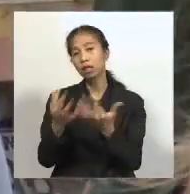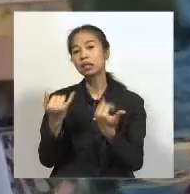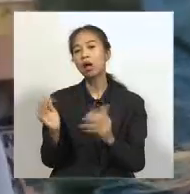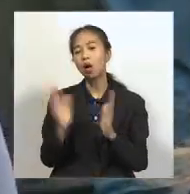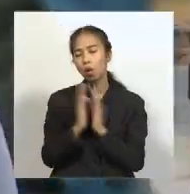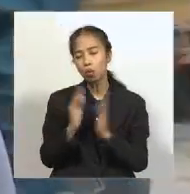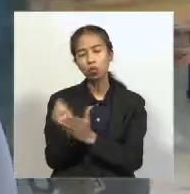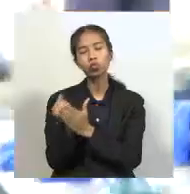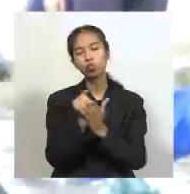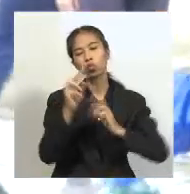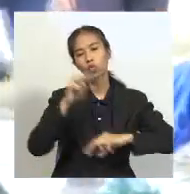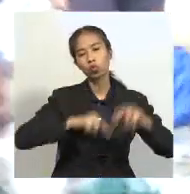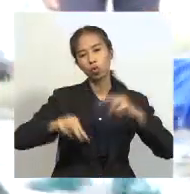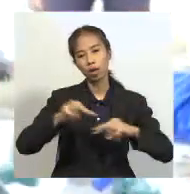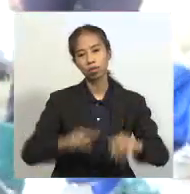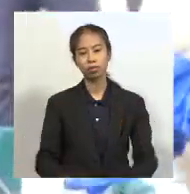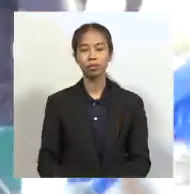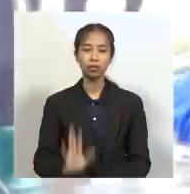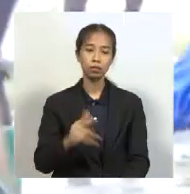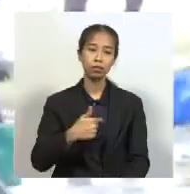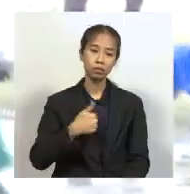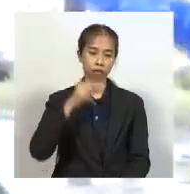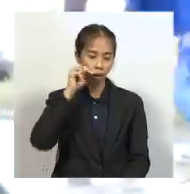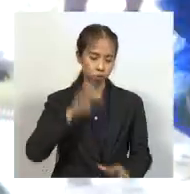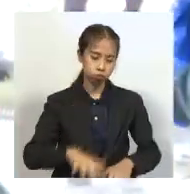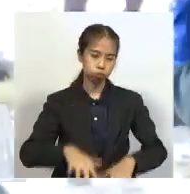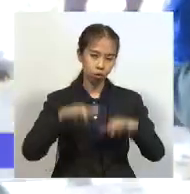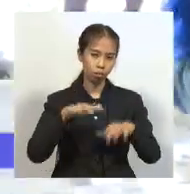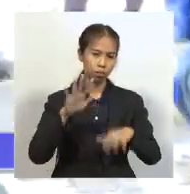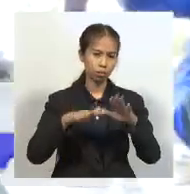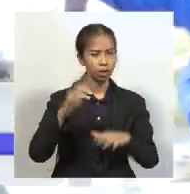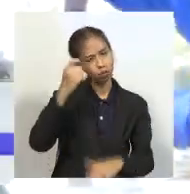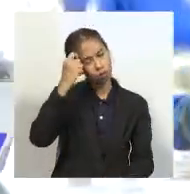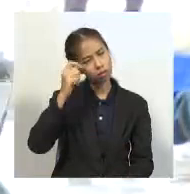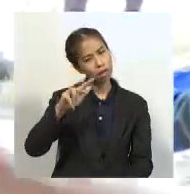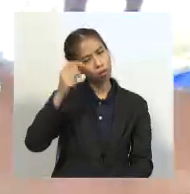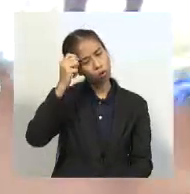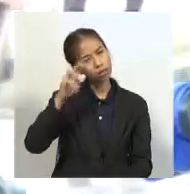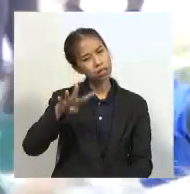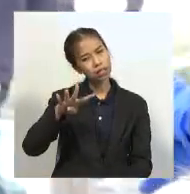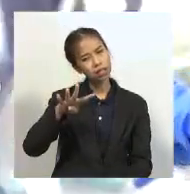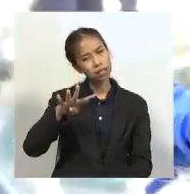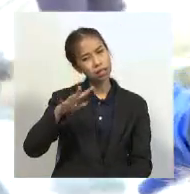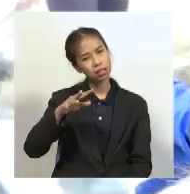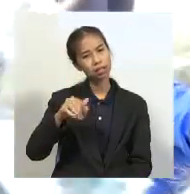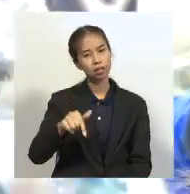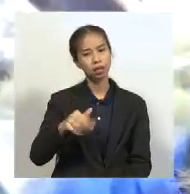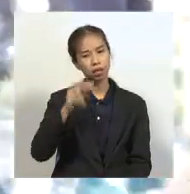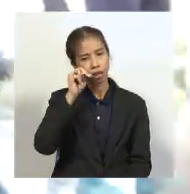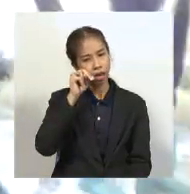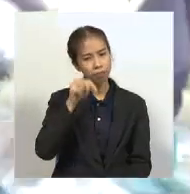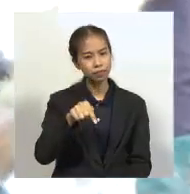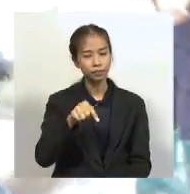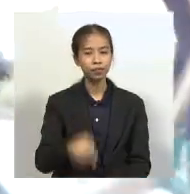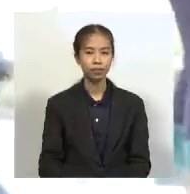ยดูแลให้เราเนาะ ที่ท่วมเหรอคะประมาณ3หรือ4วันนี้แหละค่ะที่มันขังอยู่นะประมาณ4วันค่ะ